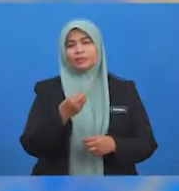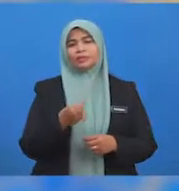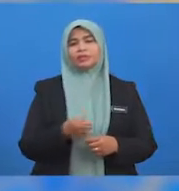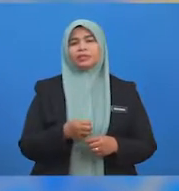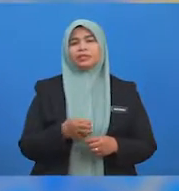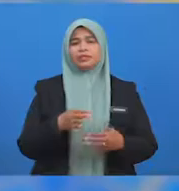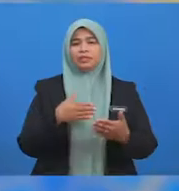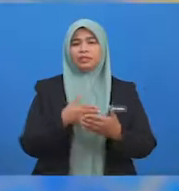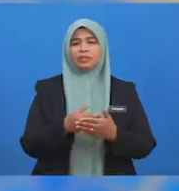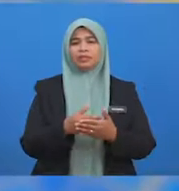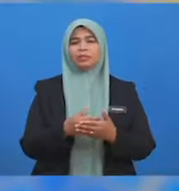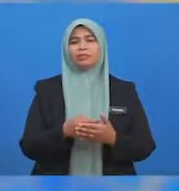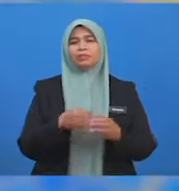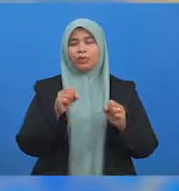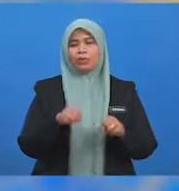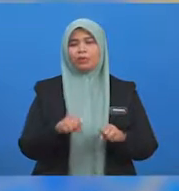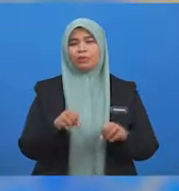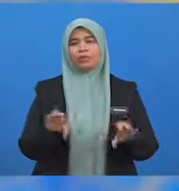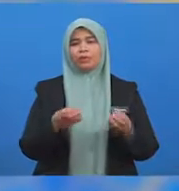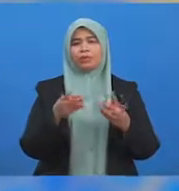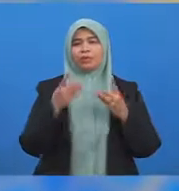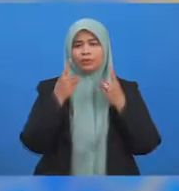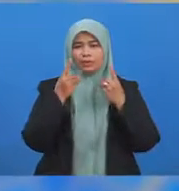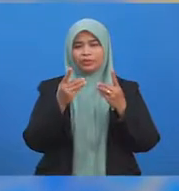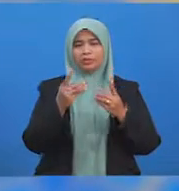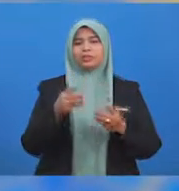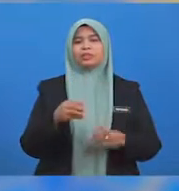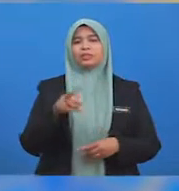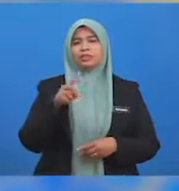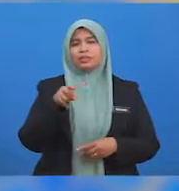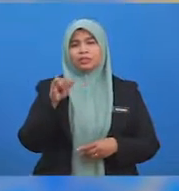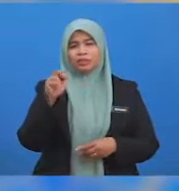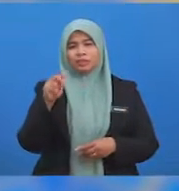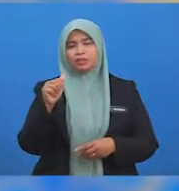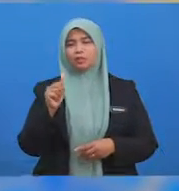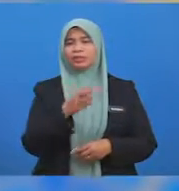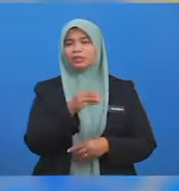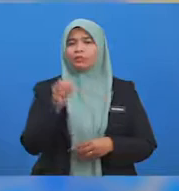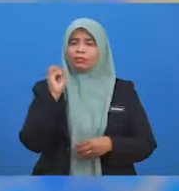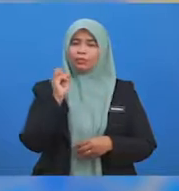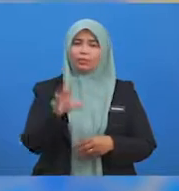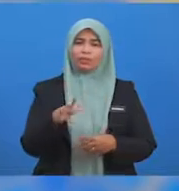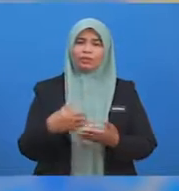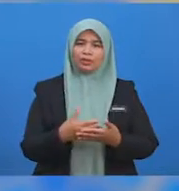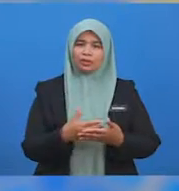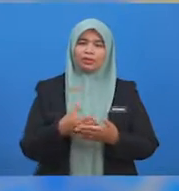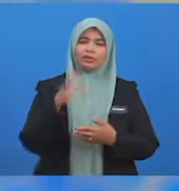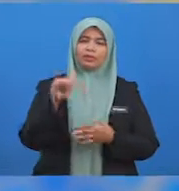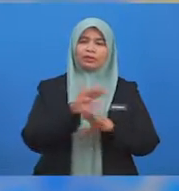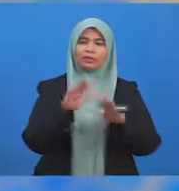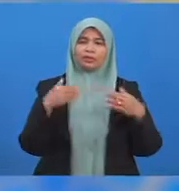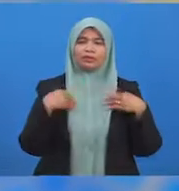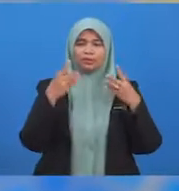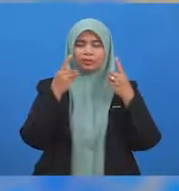nafsu serakah sehingga tergamak melakukan dosa zina dan membuang anak yang